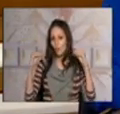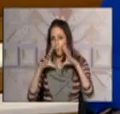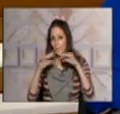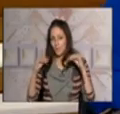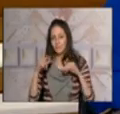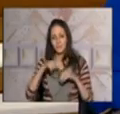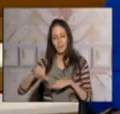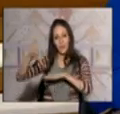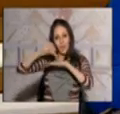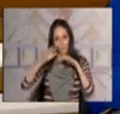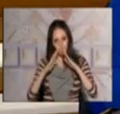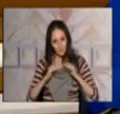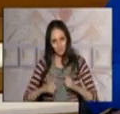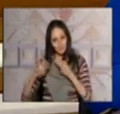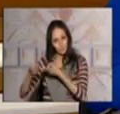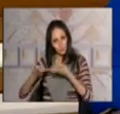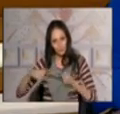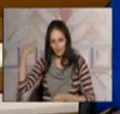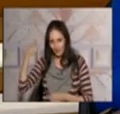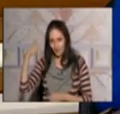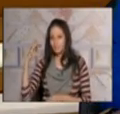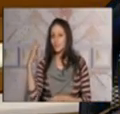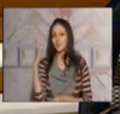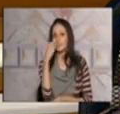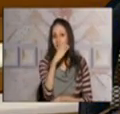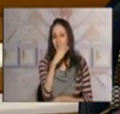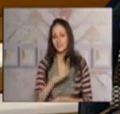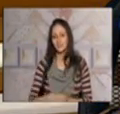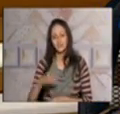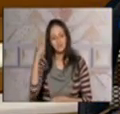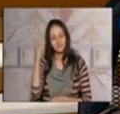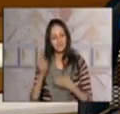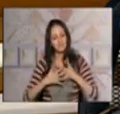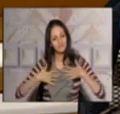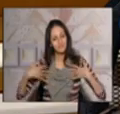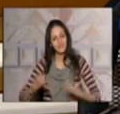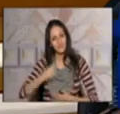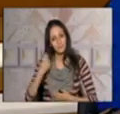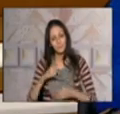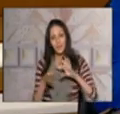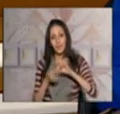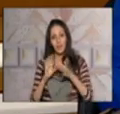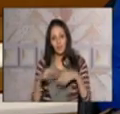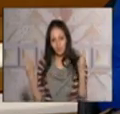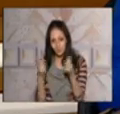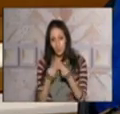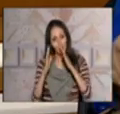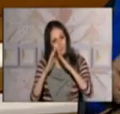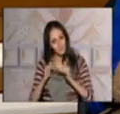الرئيس له في قصر الاتحادية. الرئيس السيسي يعرب عن اعتزازه بعلاقات التاريخ ما بين